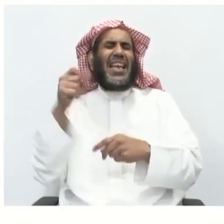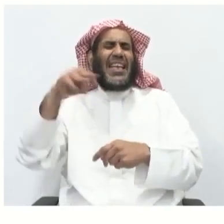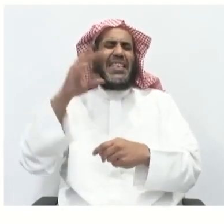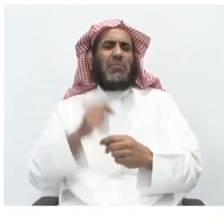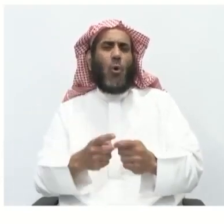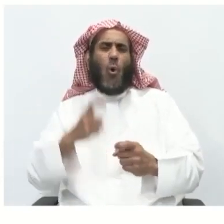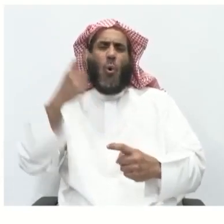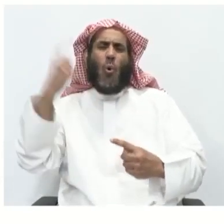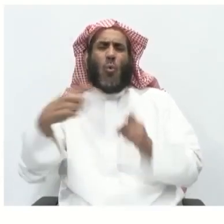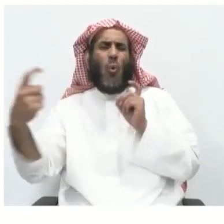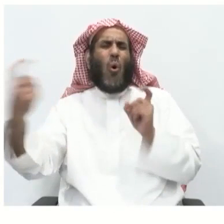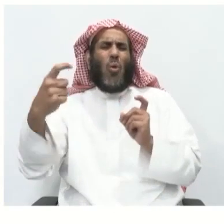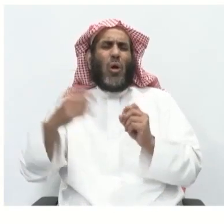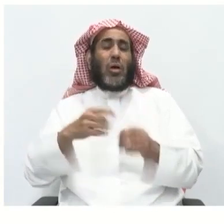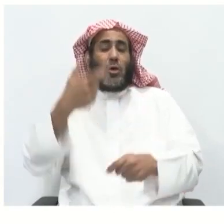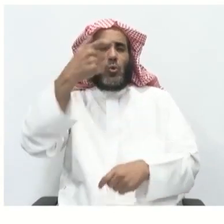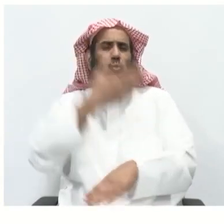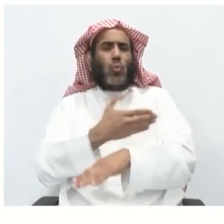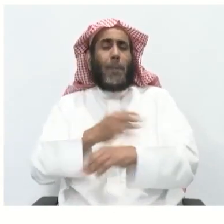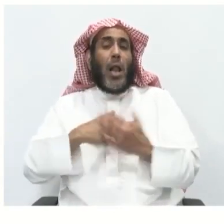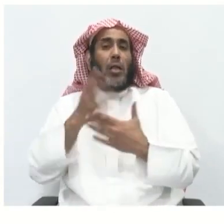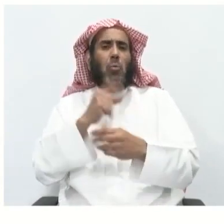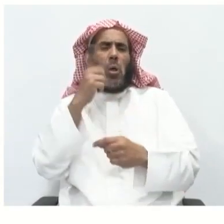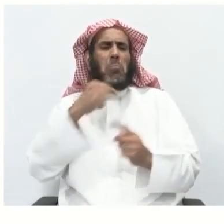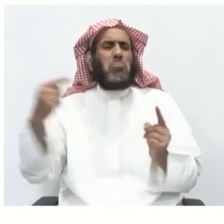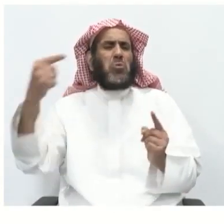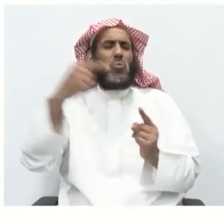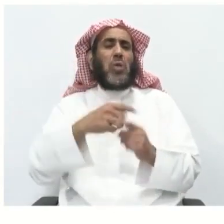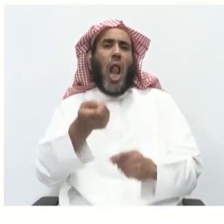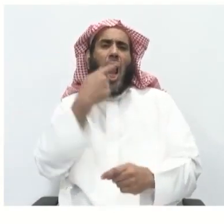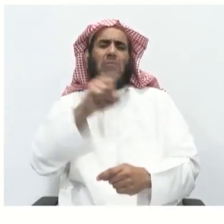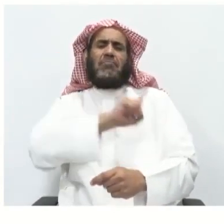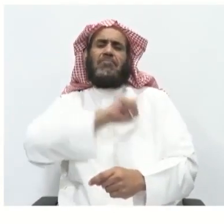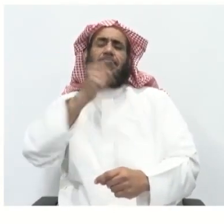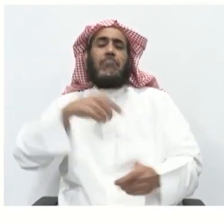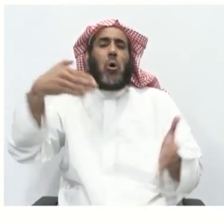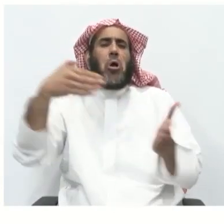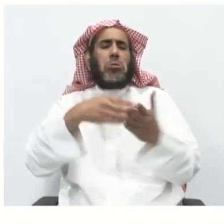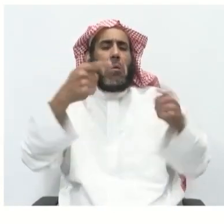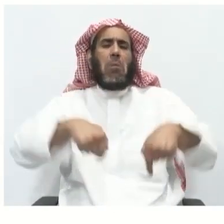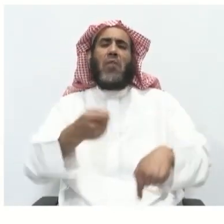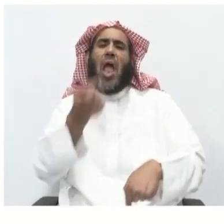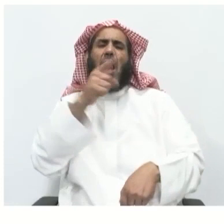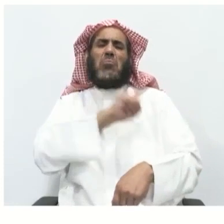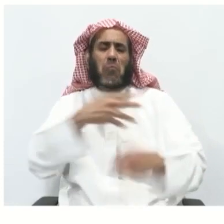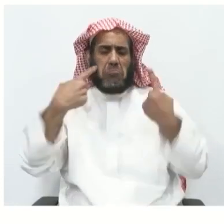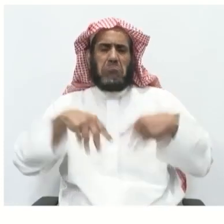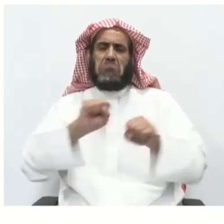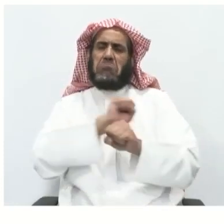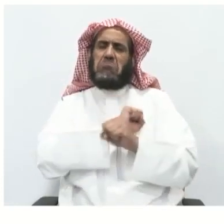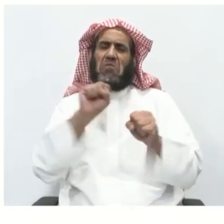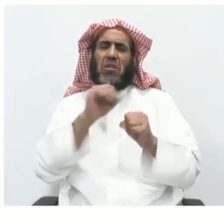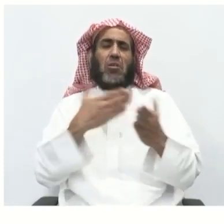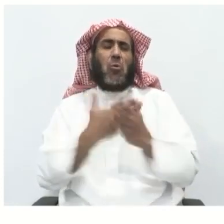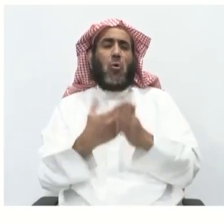الطب الحديث ولم يتم التوصل الى علاجه حتى الان يعود ذلك